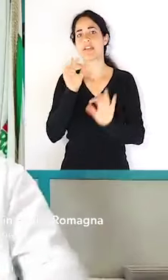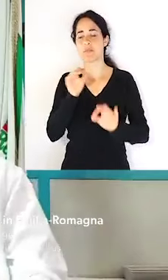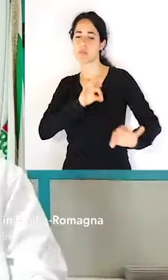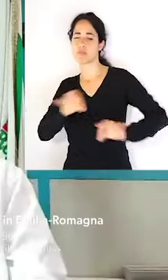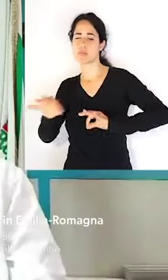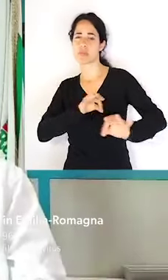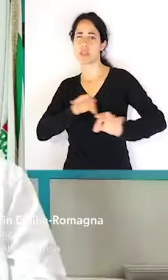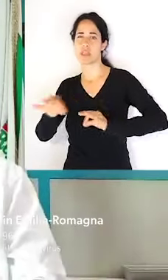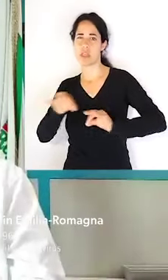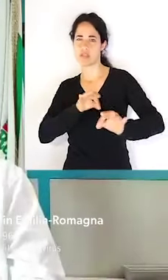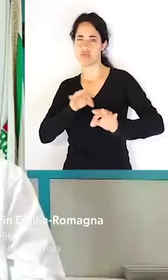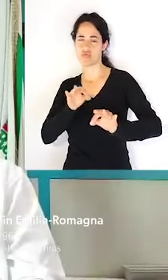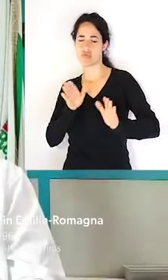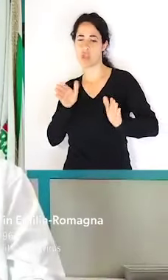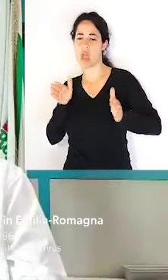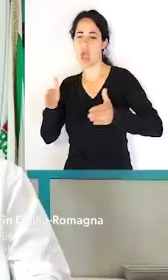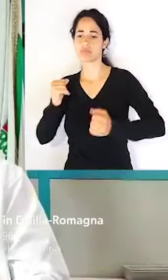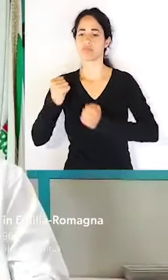un'azione, diciamo, di